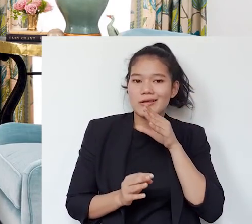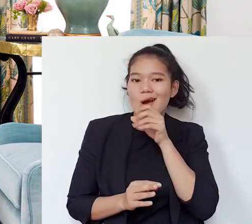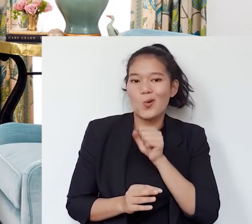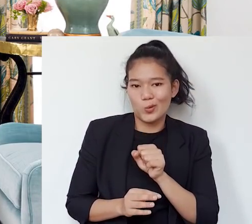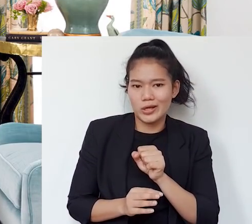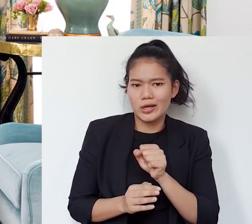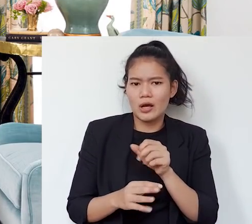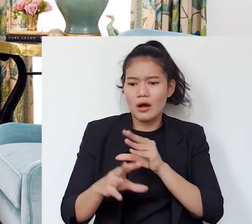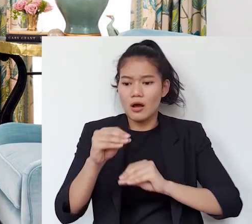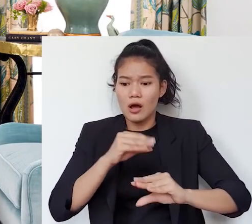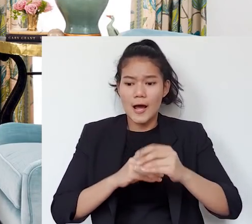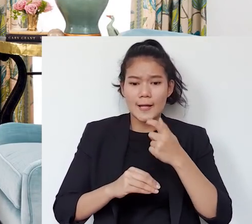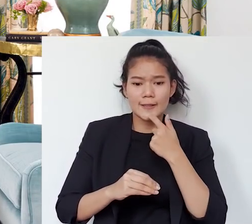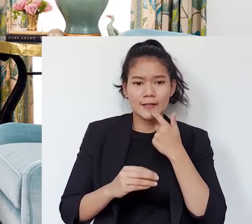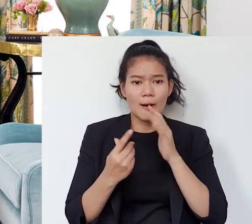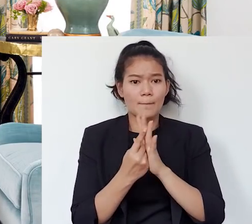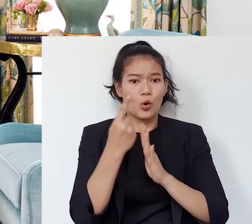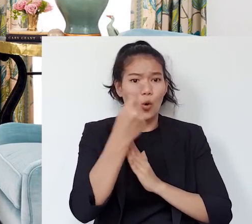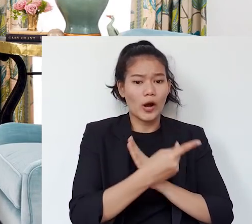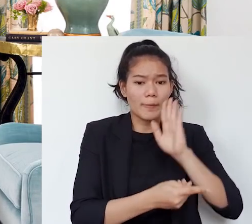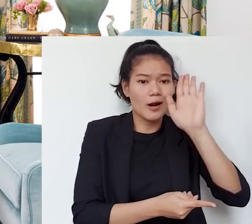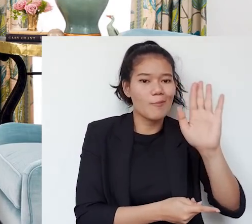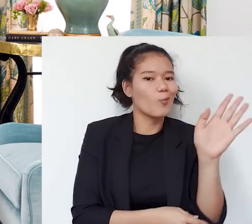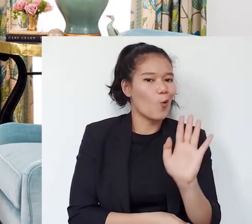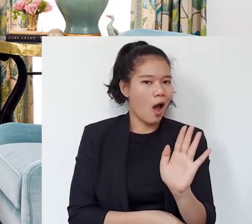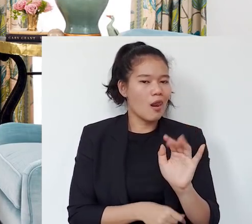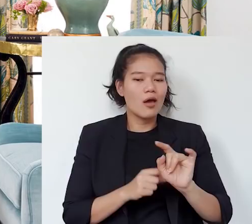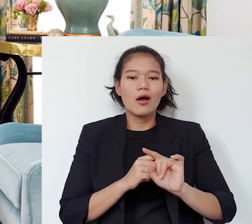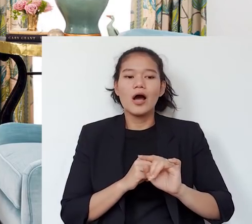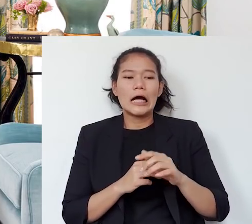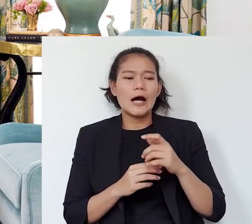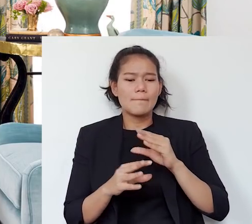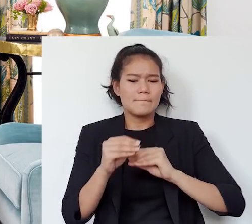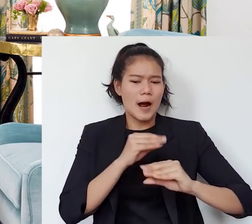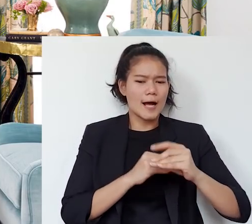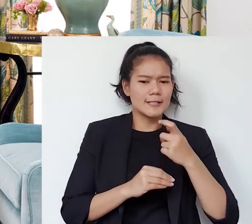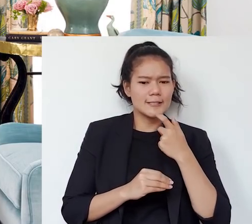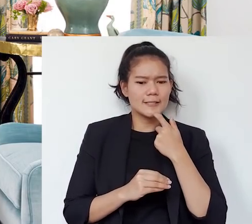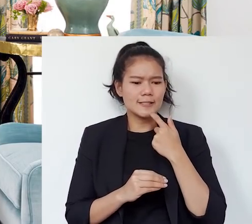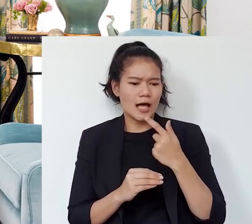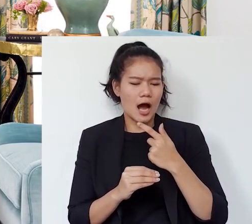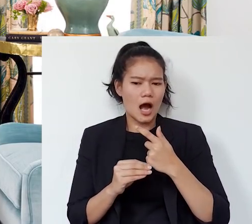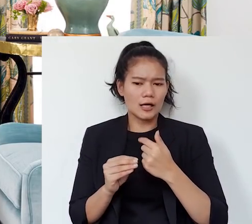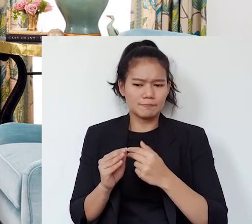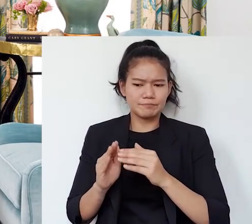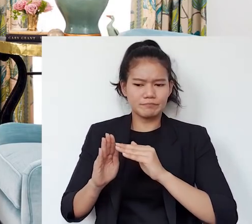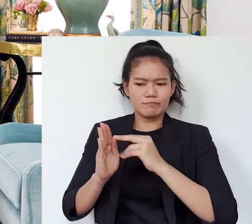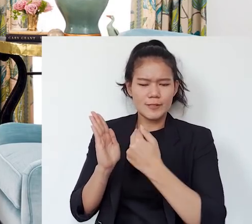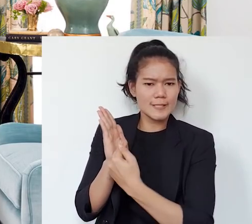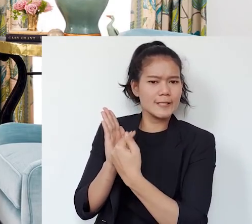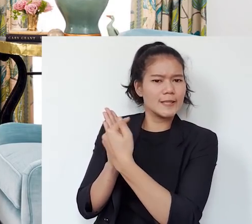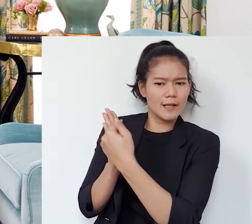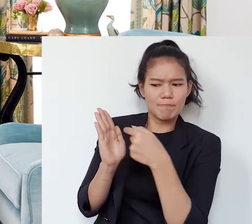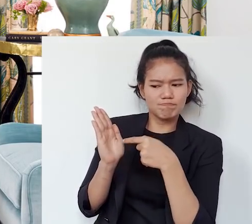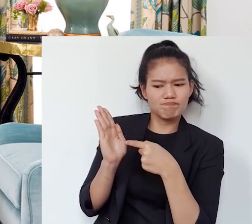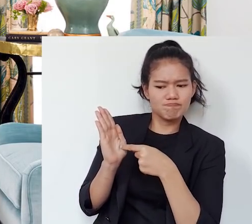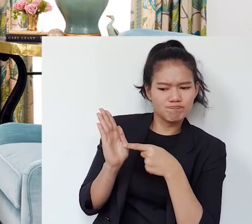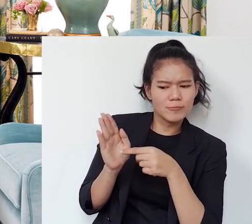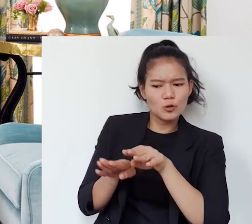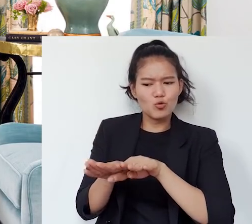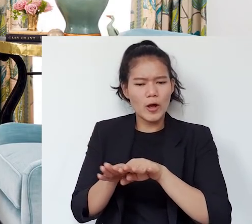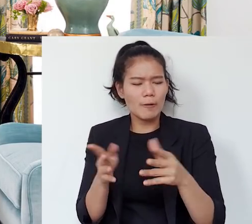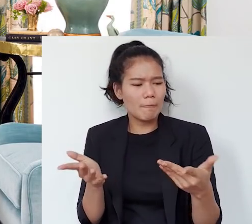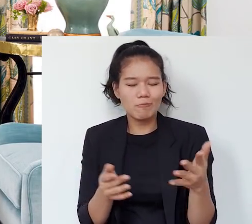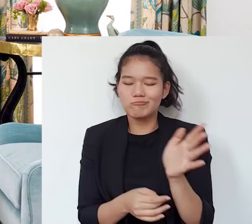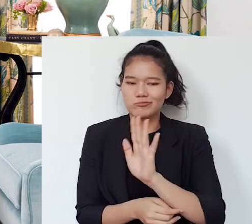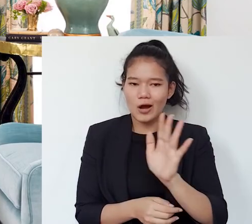untuk membicarakan program ke depan. Bukan juga untuk membahas satu tafsiran kitab untuk kemudian diceritakan.